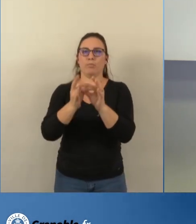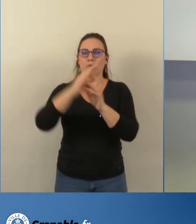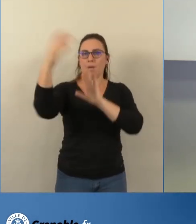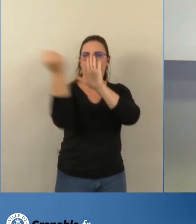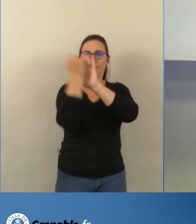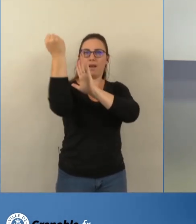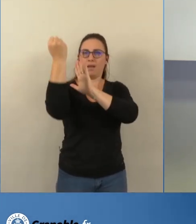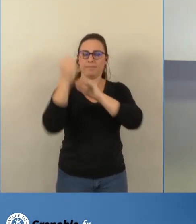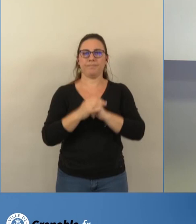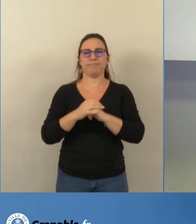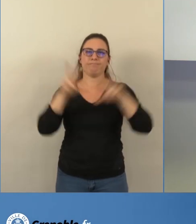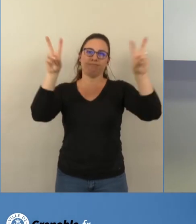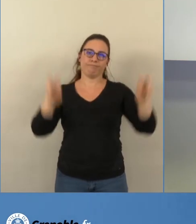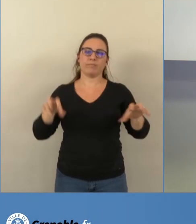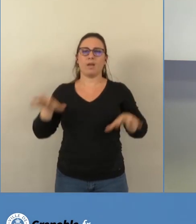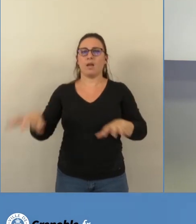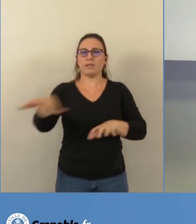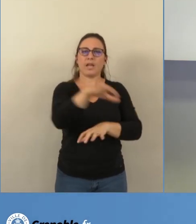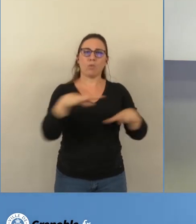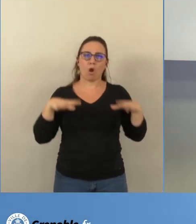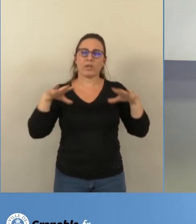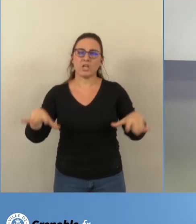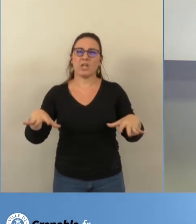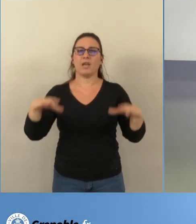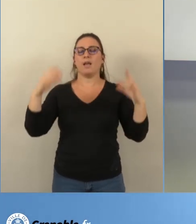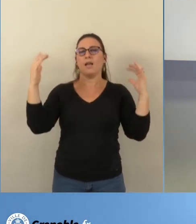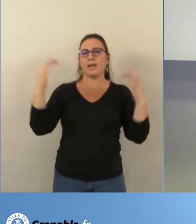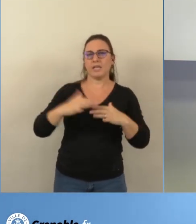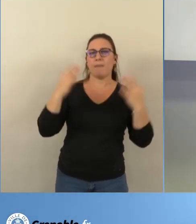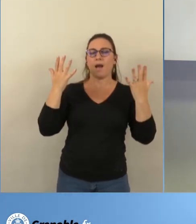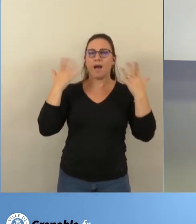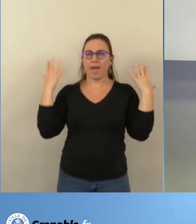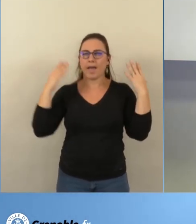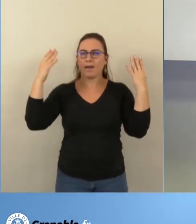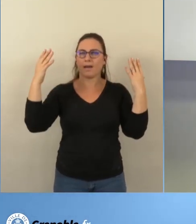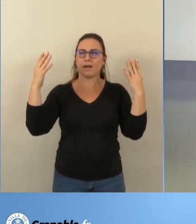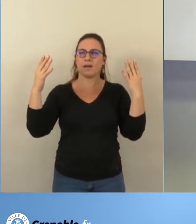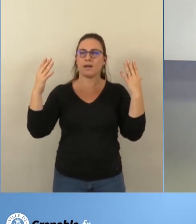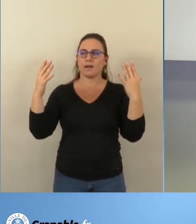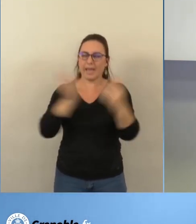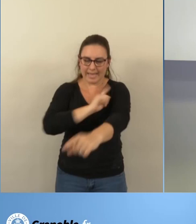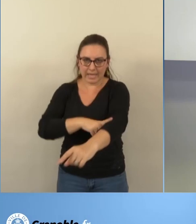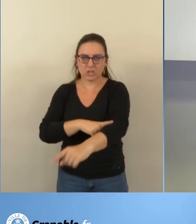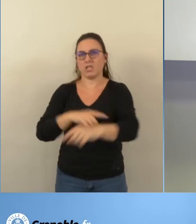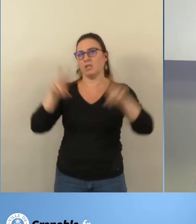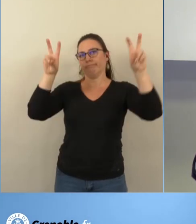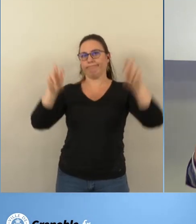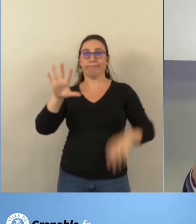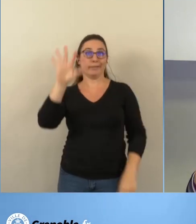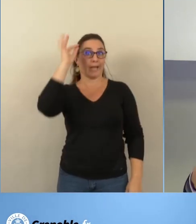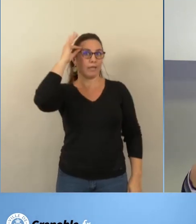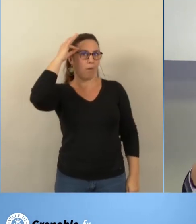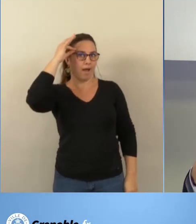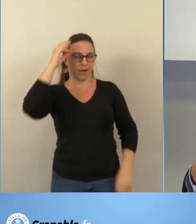territoire engagé climat et énergie 5 étoiles c'est la belle sont à la fois le fruit